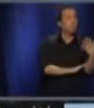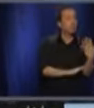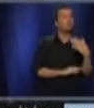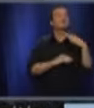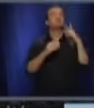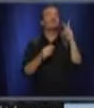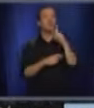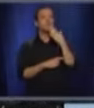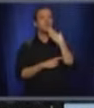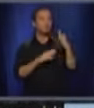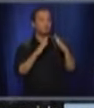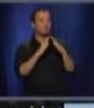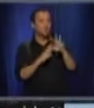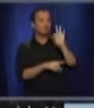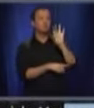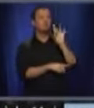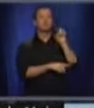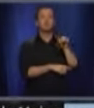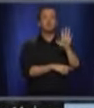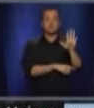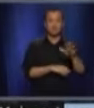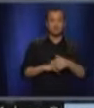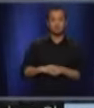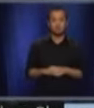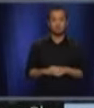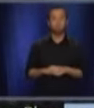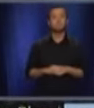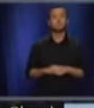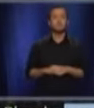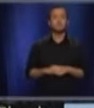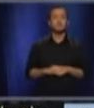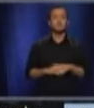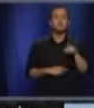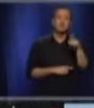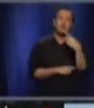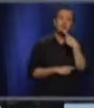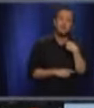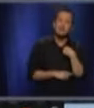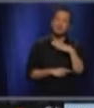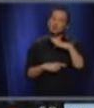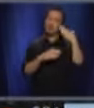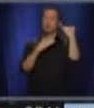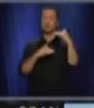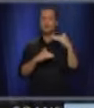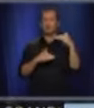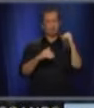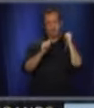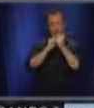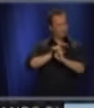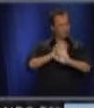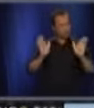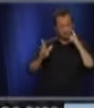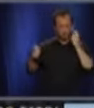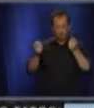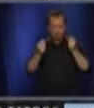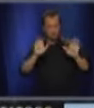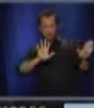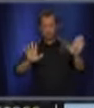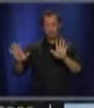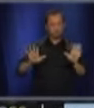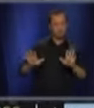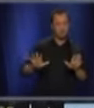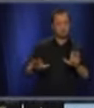98.5 FM. Vous nous avez dit jour après jour, pendant un bon petit bout de temps, que la limite à ne pas dépasser pour qu'on garde le contrôle, qu'on conserve le contrôle au Québec, c'était